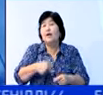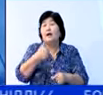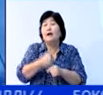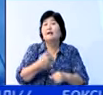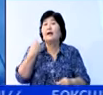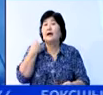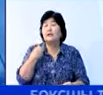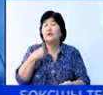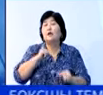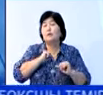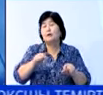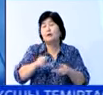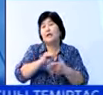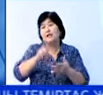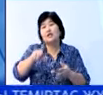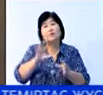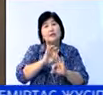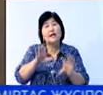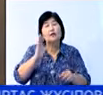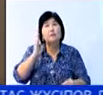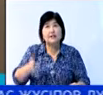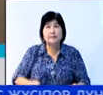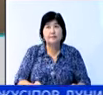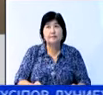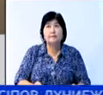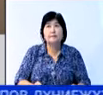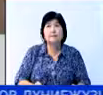батыл әрекеті туралы тілшіміз айтып берсін.